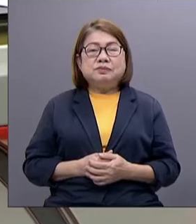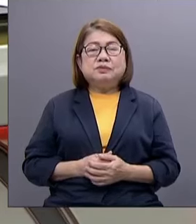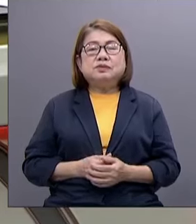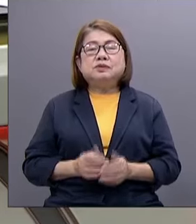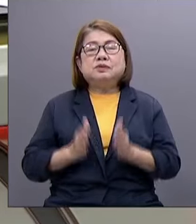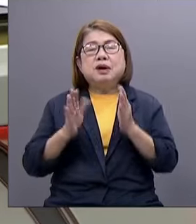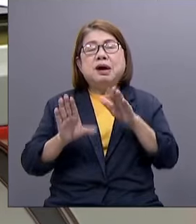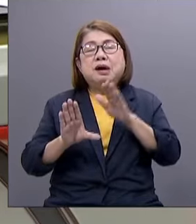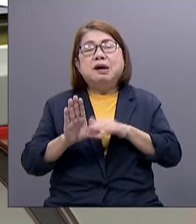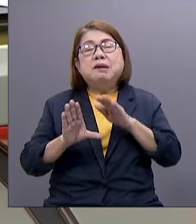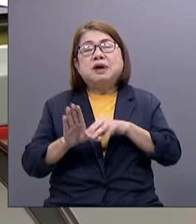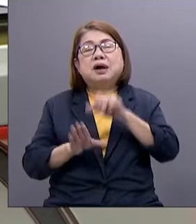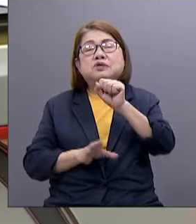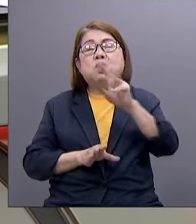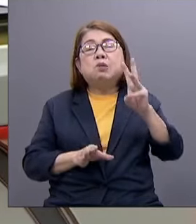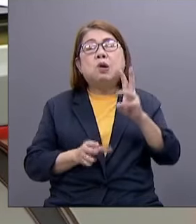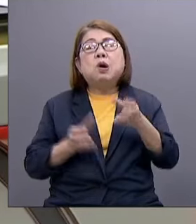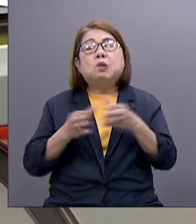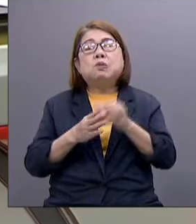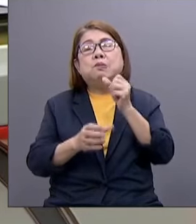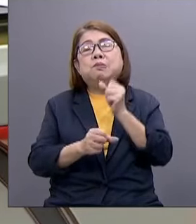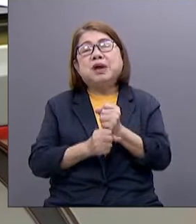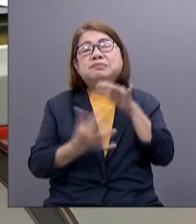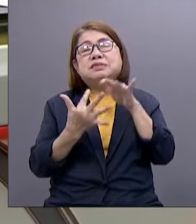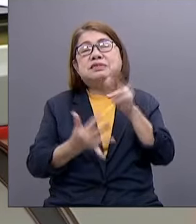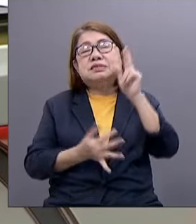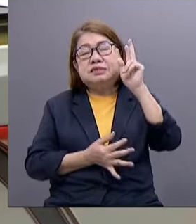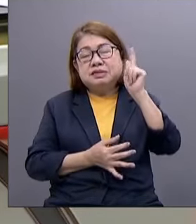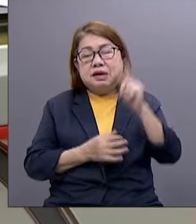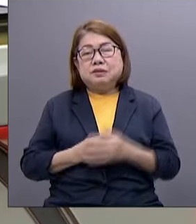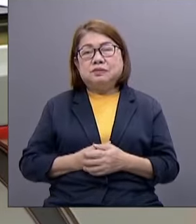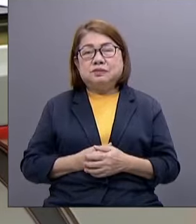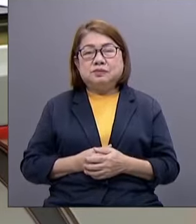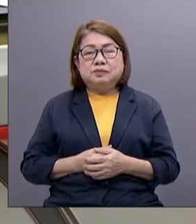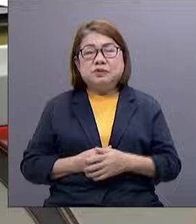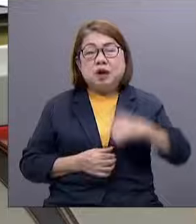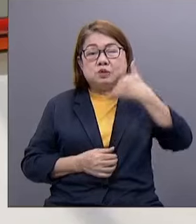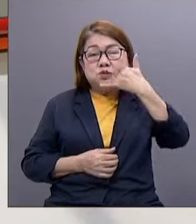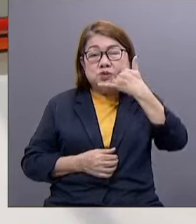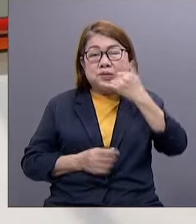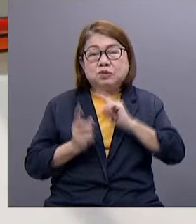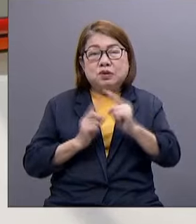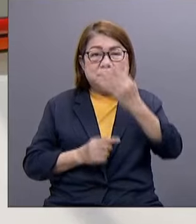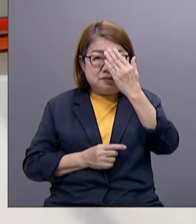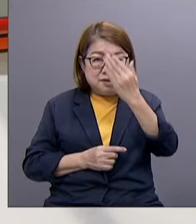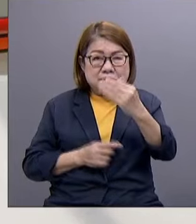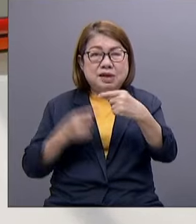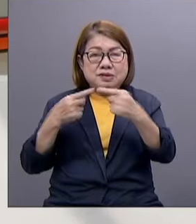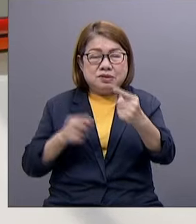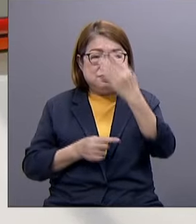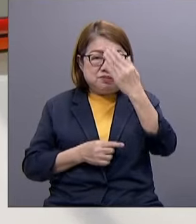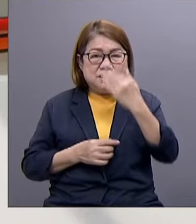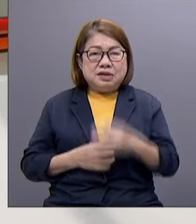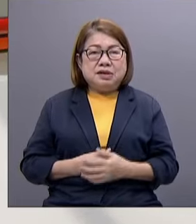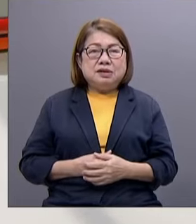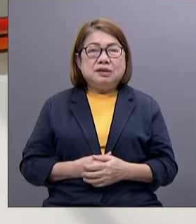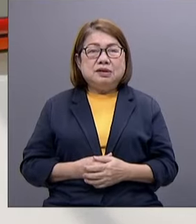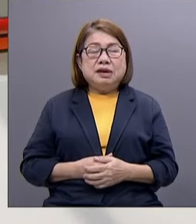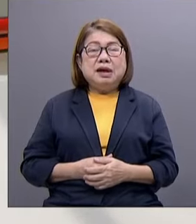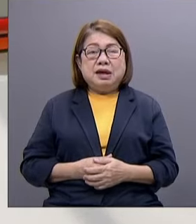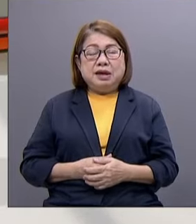สายสื่อสารมวลชนค่ะสวัสดีค่ะคุณนรากรคะ สวัสดีค่ะ สวัสดีค่ะ ค่ะเห็นโพส